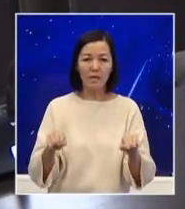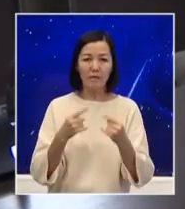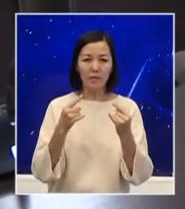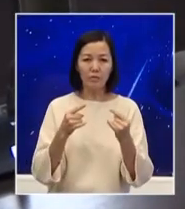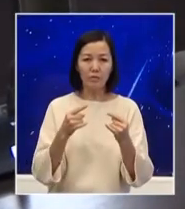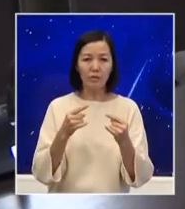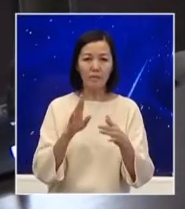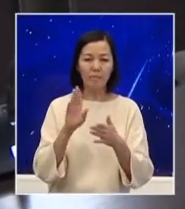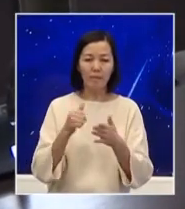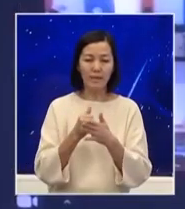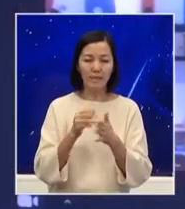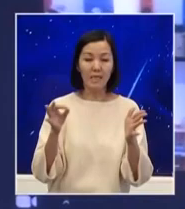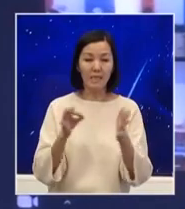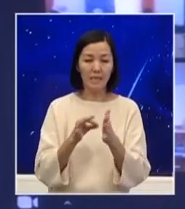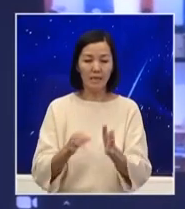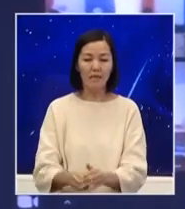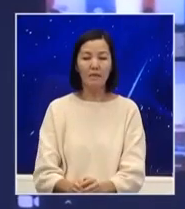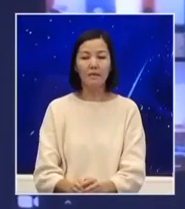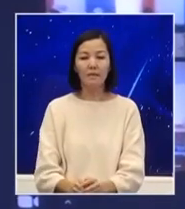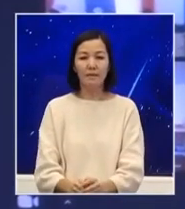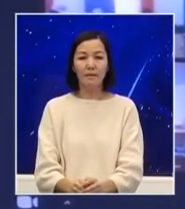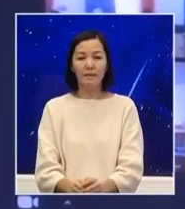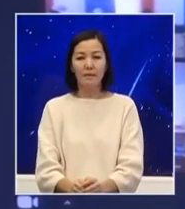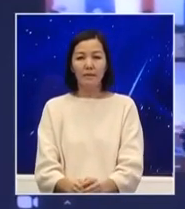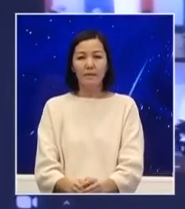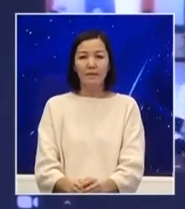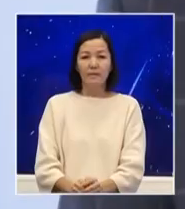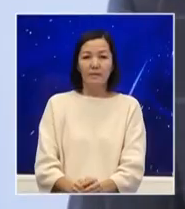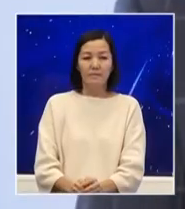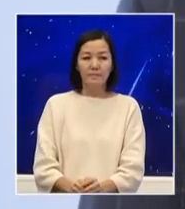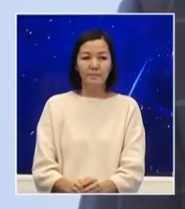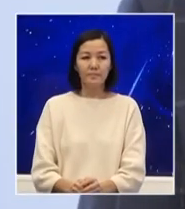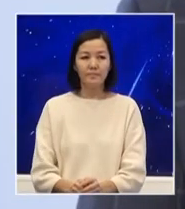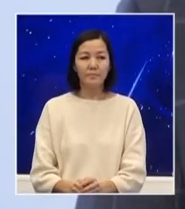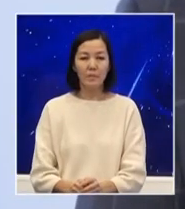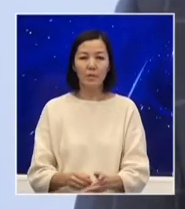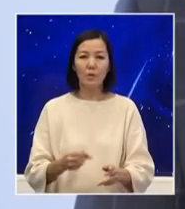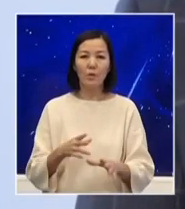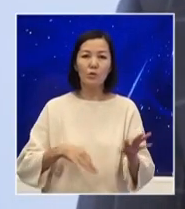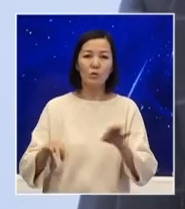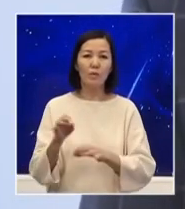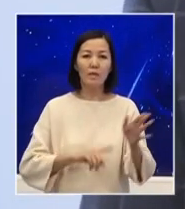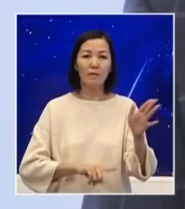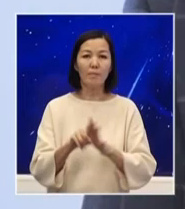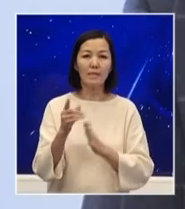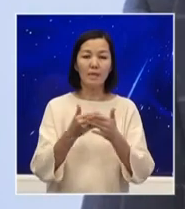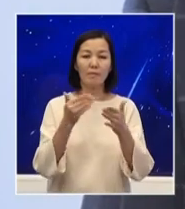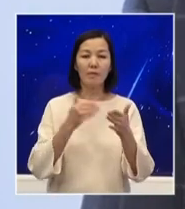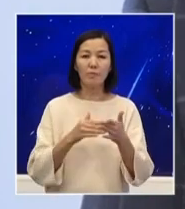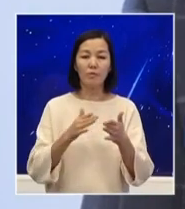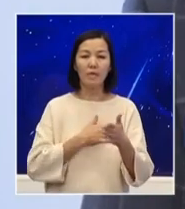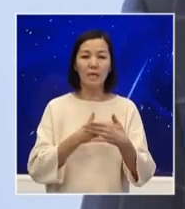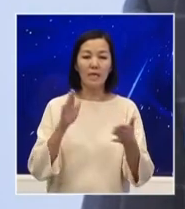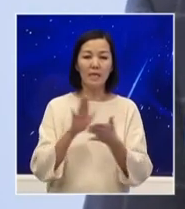дағдыларын қалыптастыру дейді басқарма өкілдері. Осы жобаның басталмас бұрын